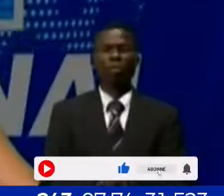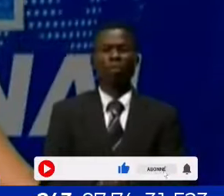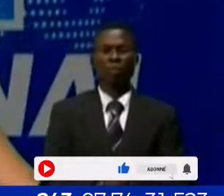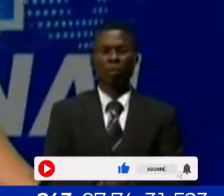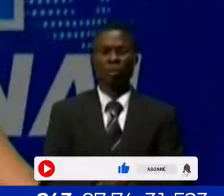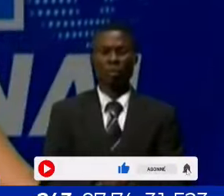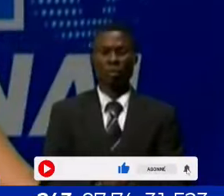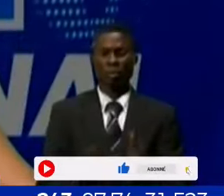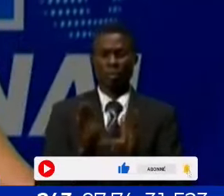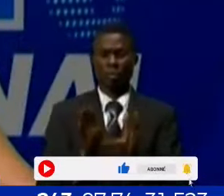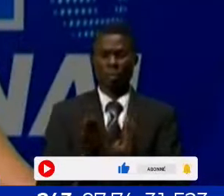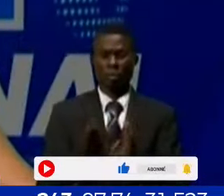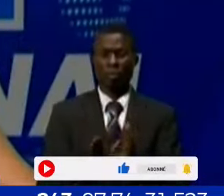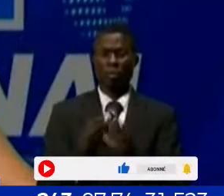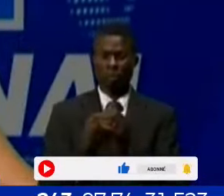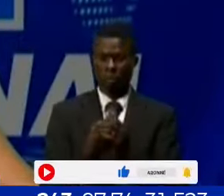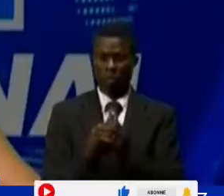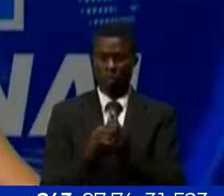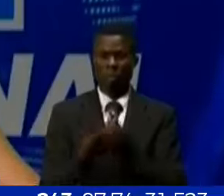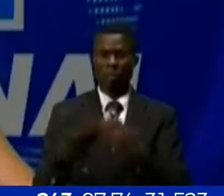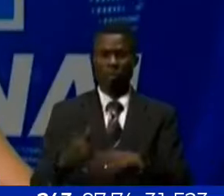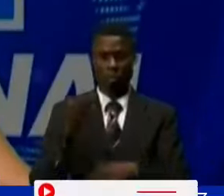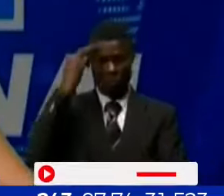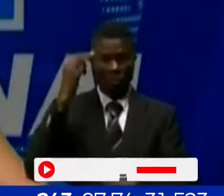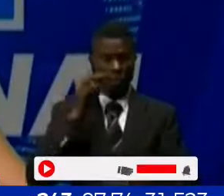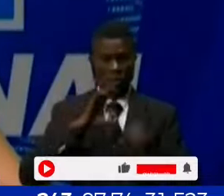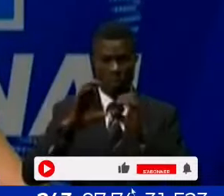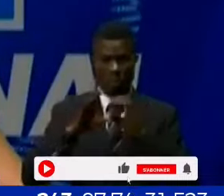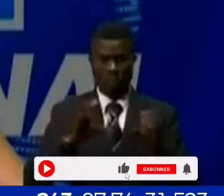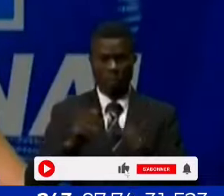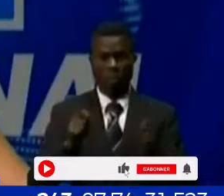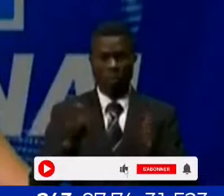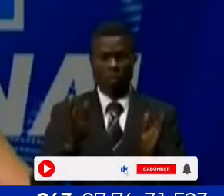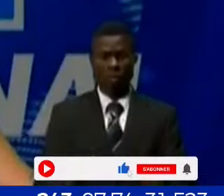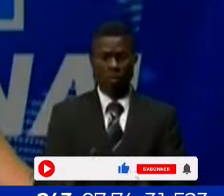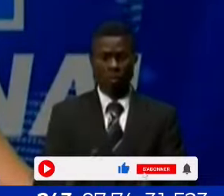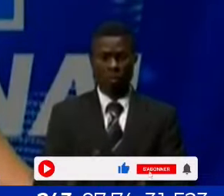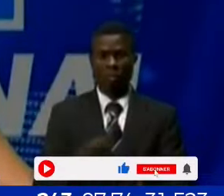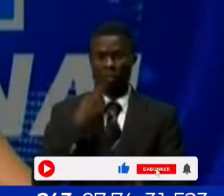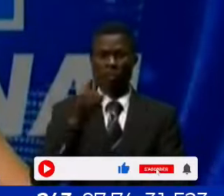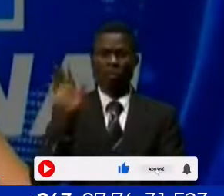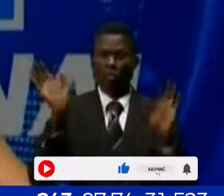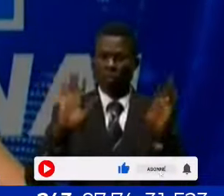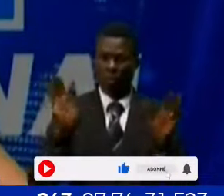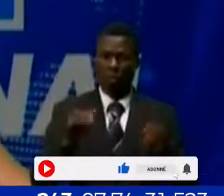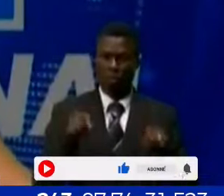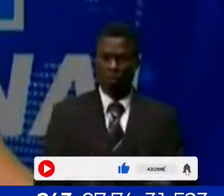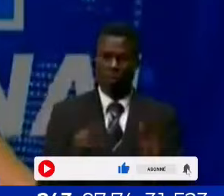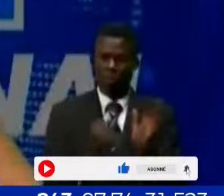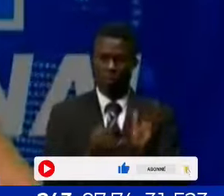Et cette page noire, avant de boucler complètement ce journal, le ministre de la Communication et des Médias a rendu un dernier hommage ce